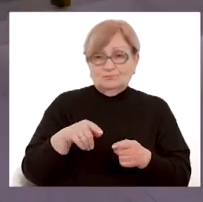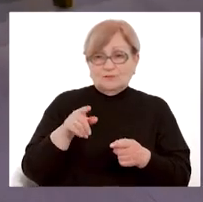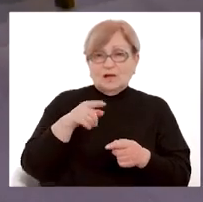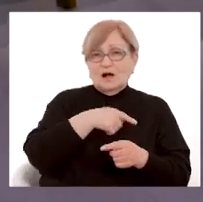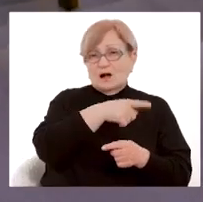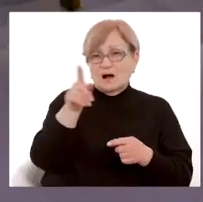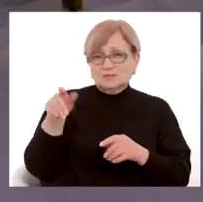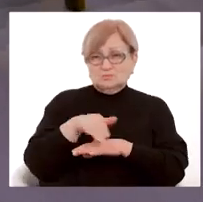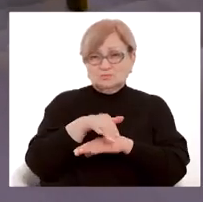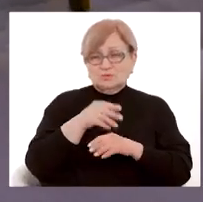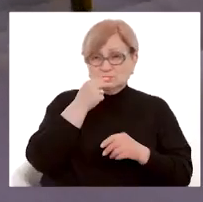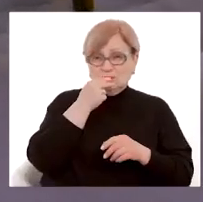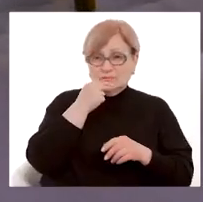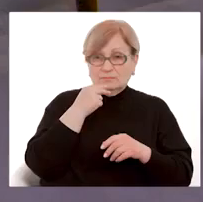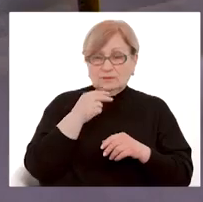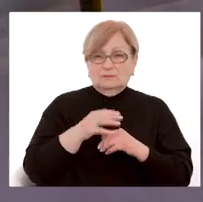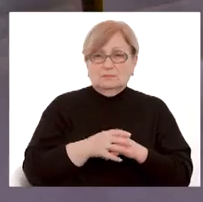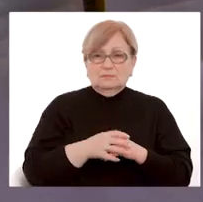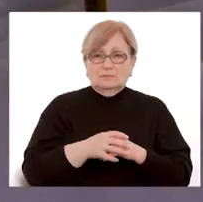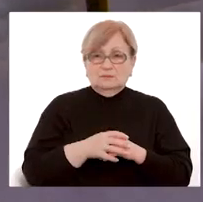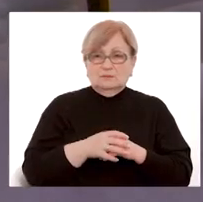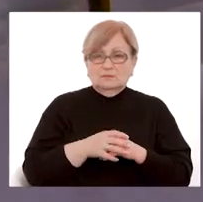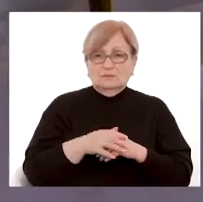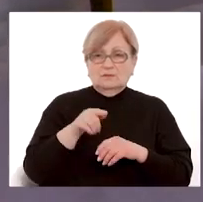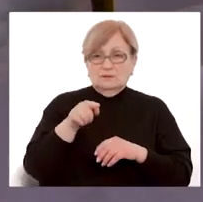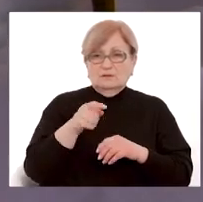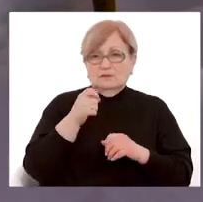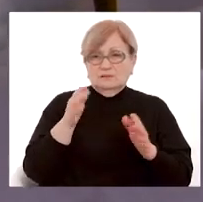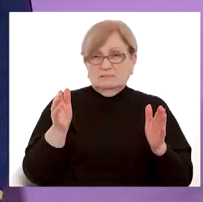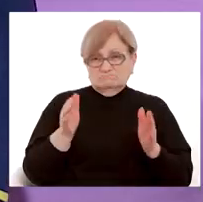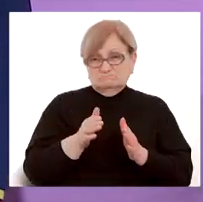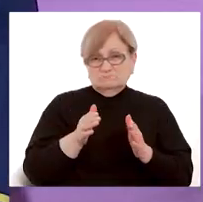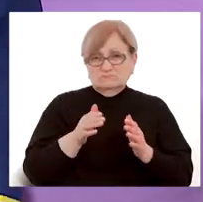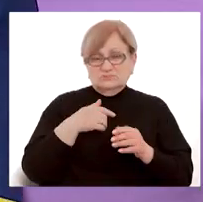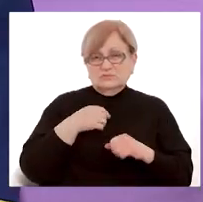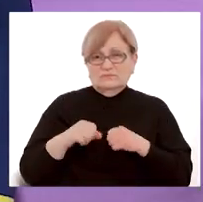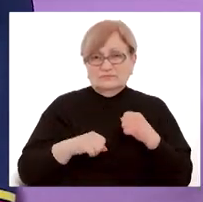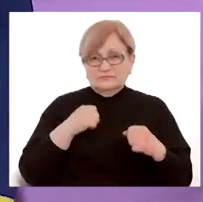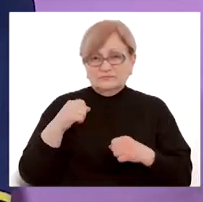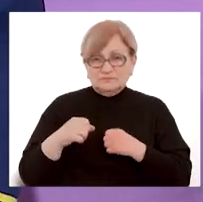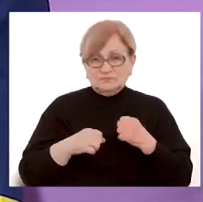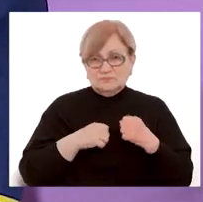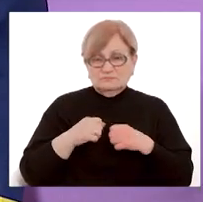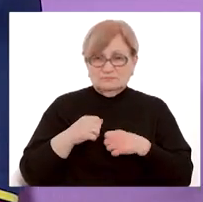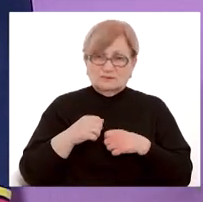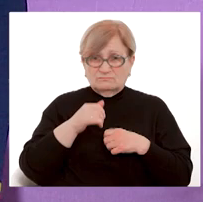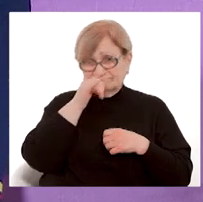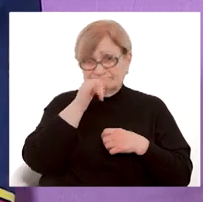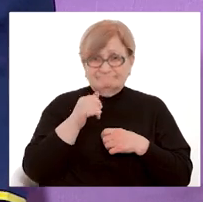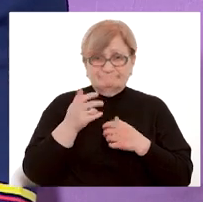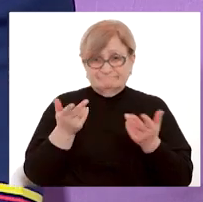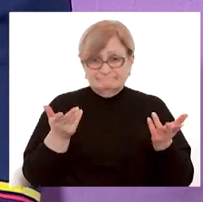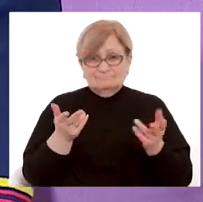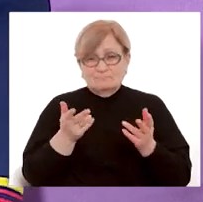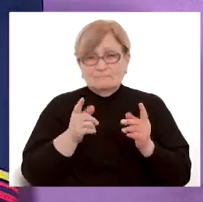გარეთ კვება ხომ, აი ხშირად ხდება ხოლმე ესეთი გარეთ კვება, ამ დროს უფრო ნაკლებად ვირიდებთ, ვცდილობთ ყოველ შემთხვევაში შეიძლება შეიძლება ვერ ავიდოთ თავიდან,